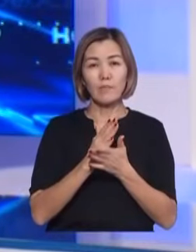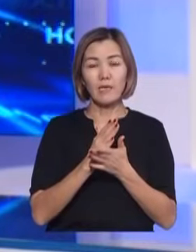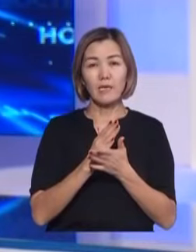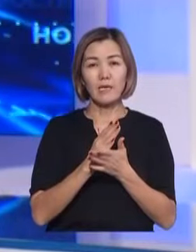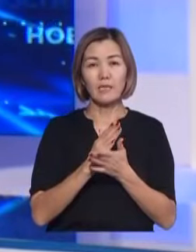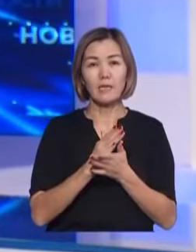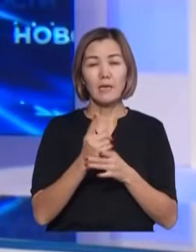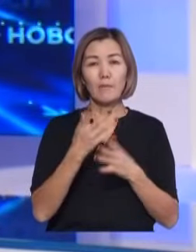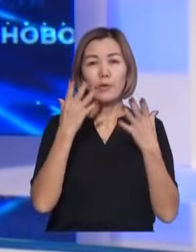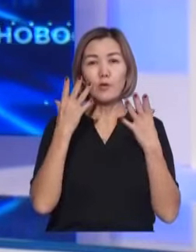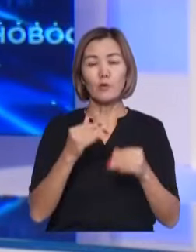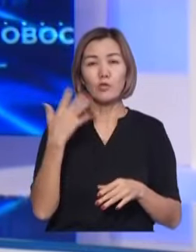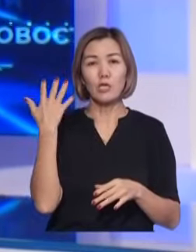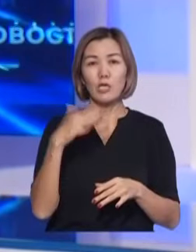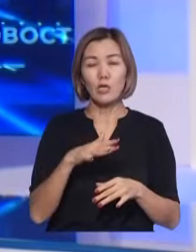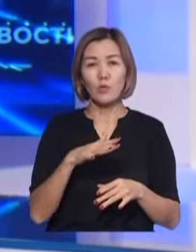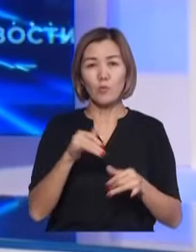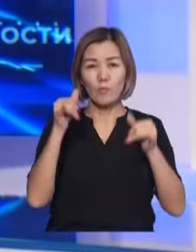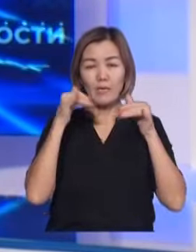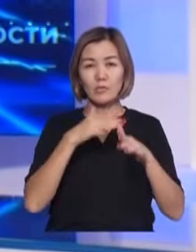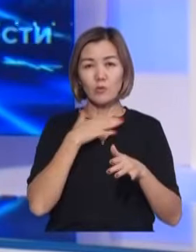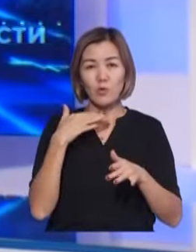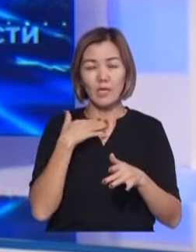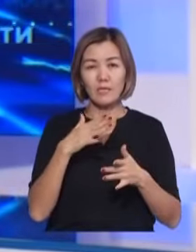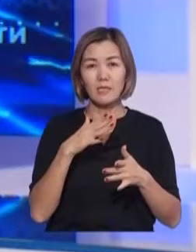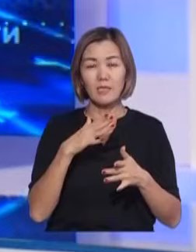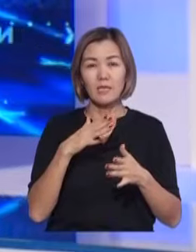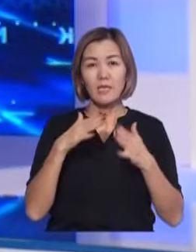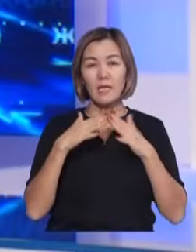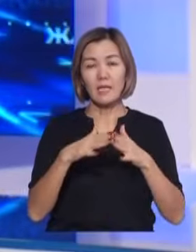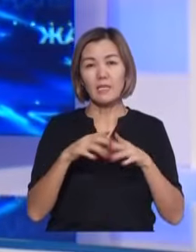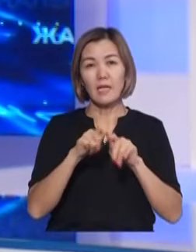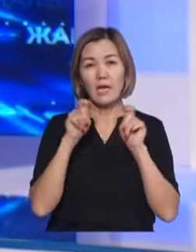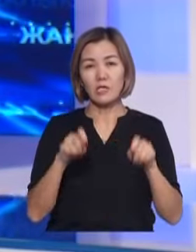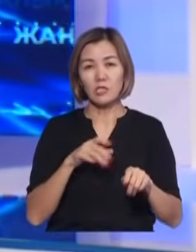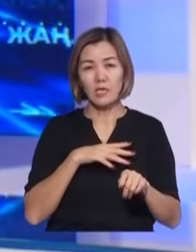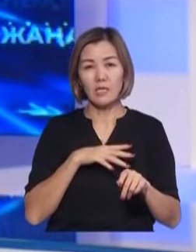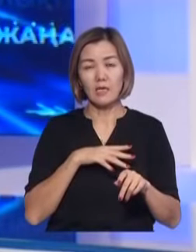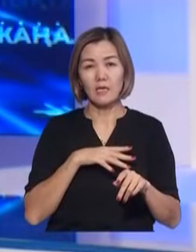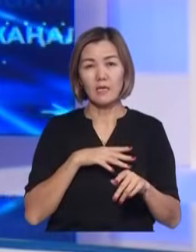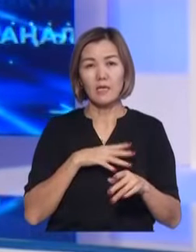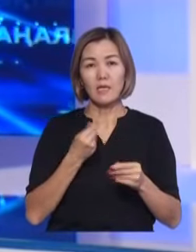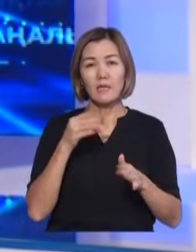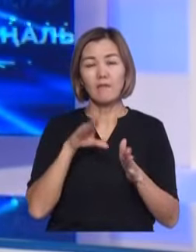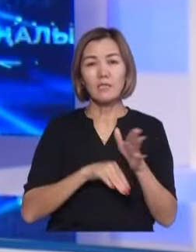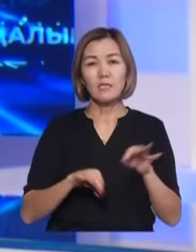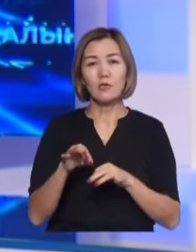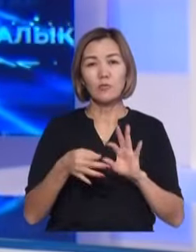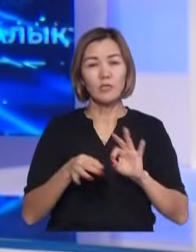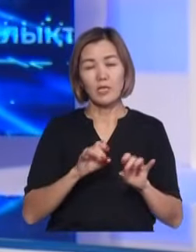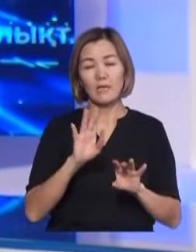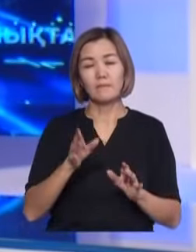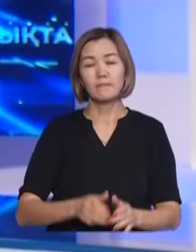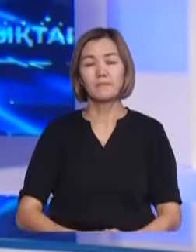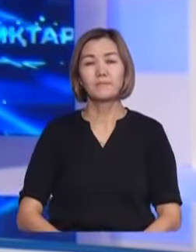Тасашыда күніне 50 бас ірі қара соятын Кеген ет комбинаты өз жұмысын бастайды. Аймақтағы қолға алынып жатқан инвестициялық жобалар жайлы